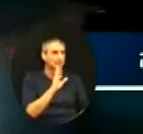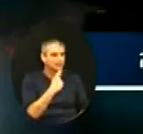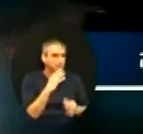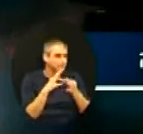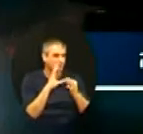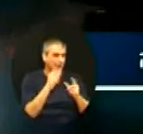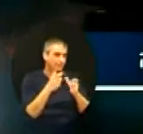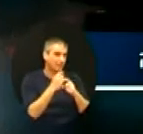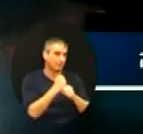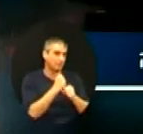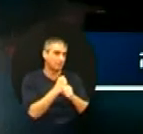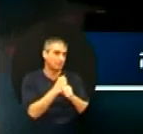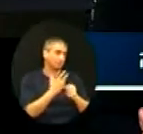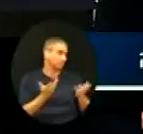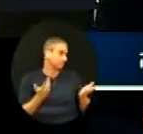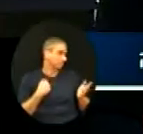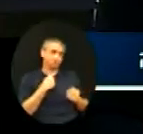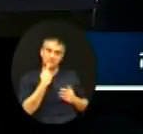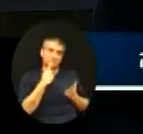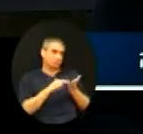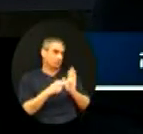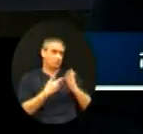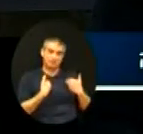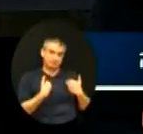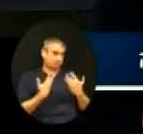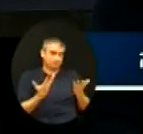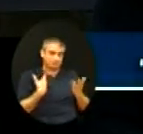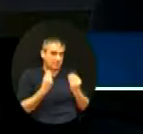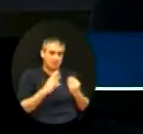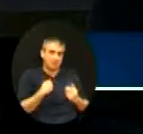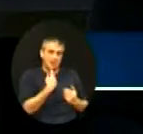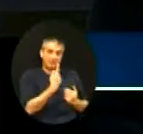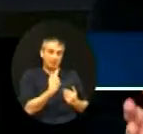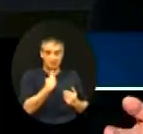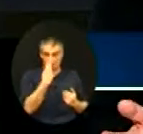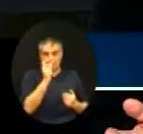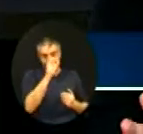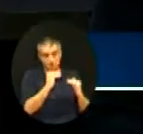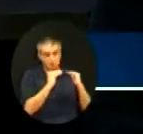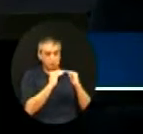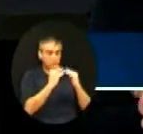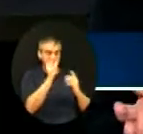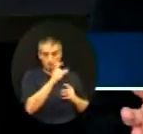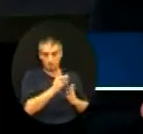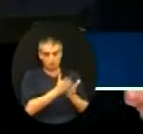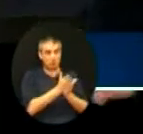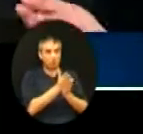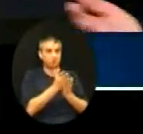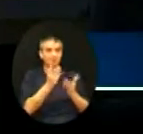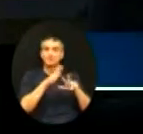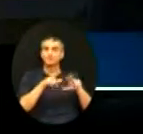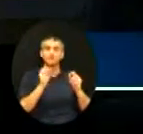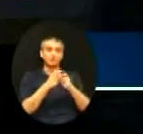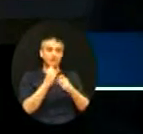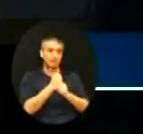על מפלגת העבודה. אני לא פרשנית פוליטית, ואין לי המון מה לתרום. הוא נראה לי אדם ראוי, נראה לי אדם הגון. ומצבה של